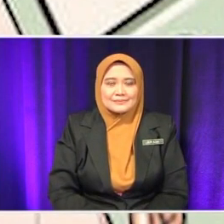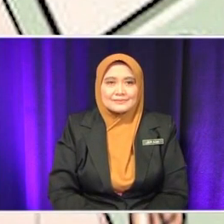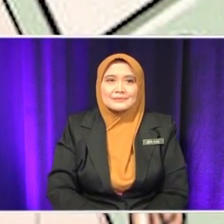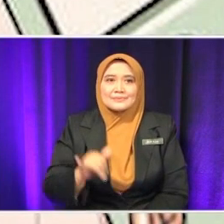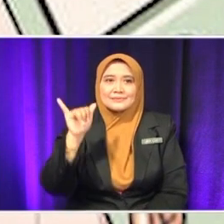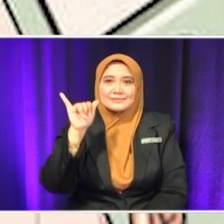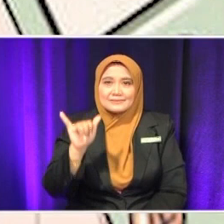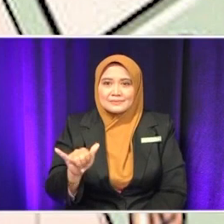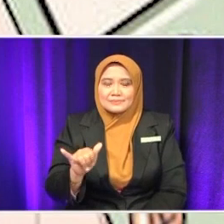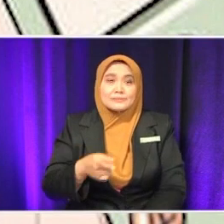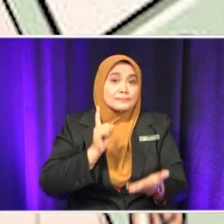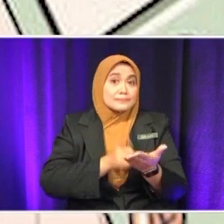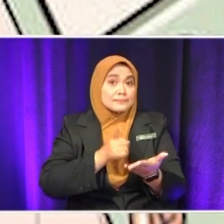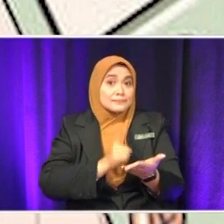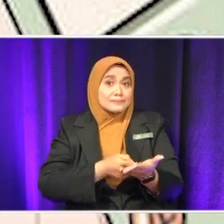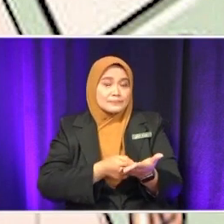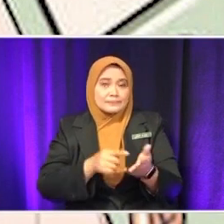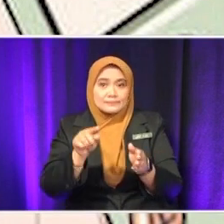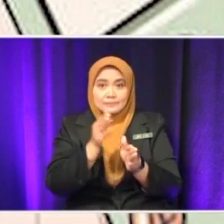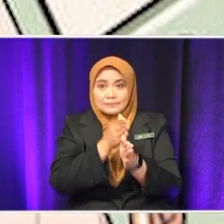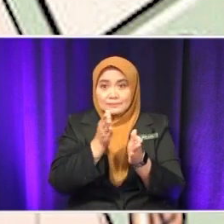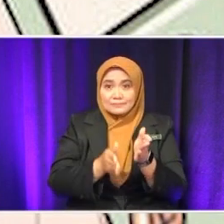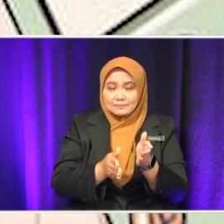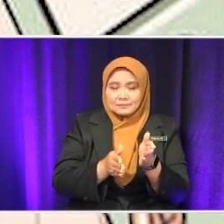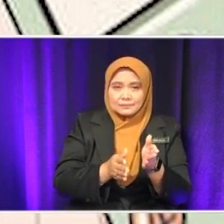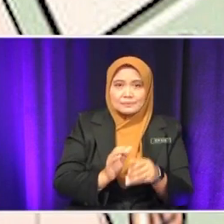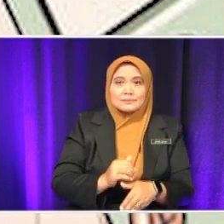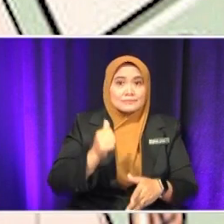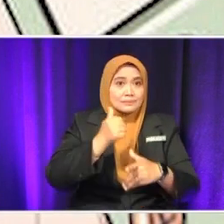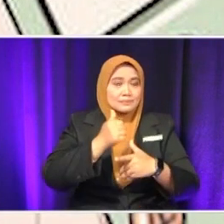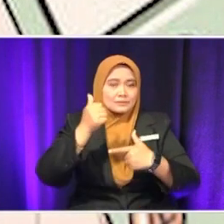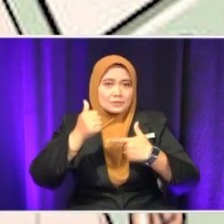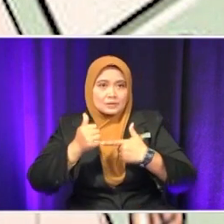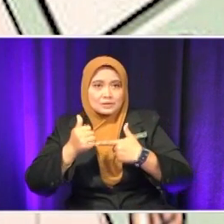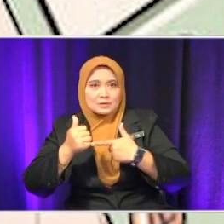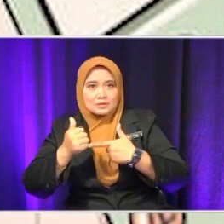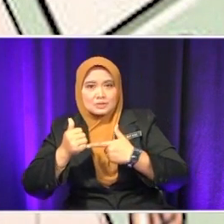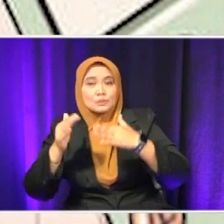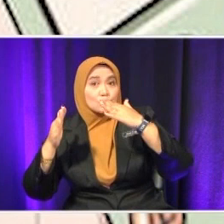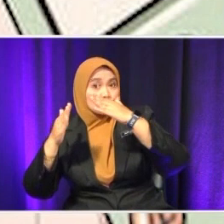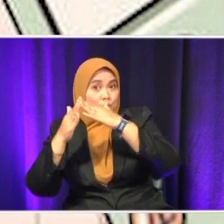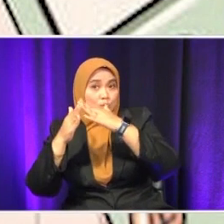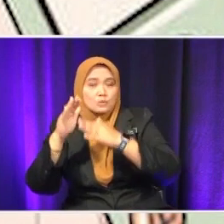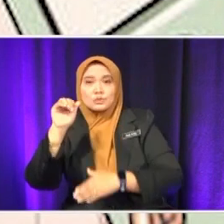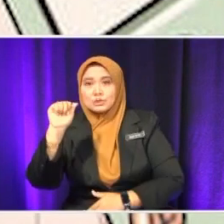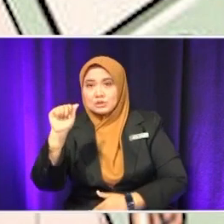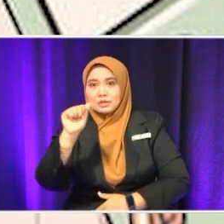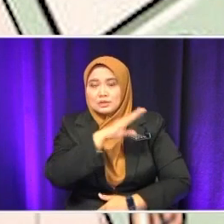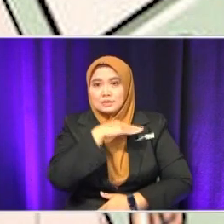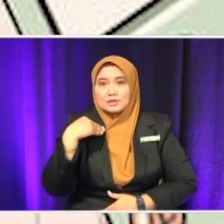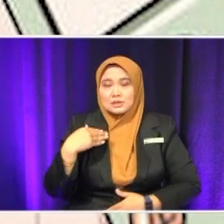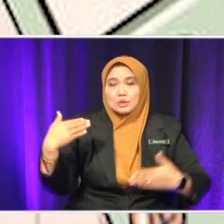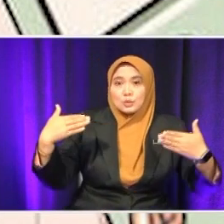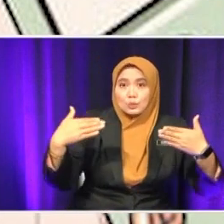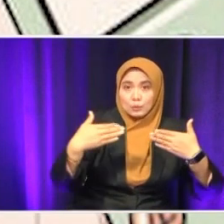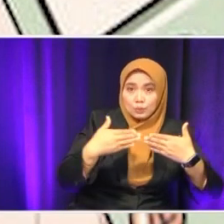Yang berbilang tepi tu antara bucu A yang bucu A dan menghubungkan bucu A